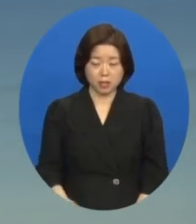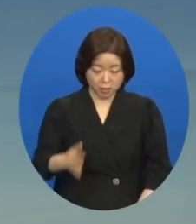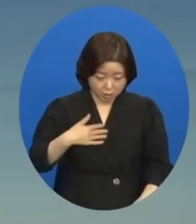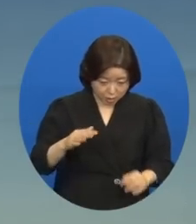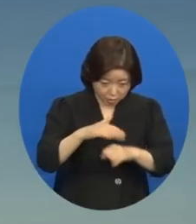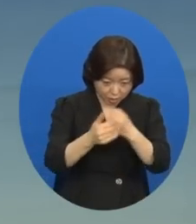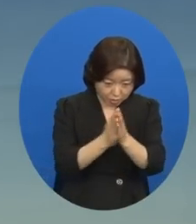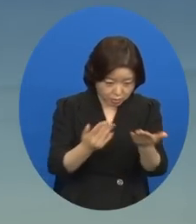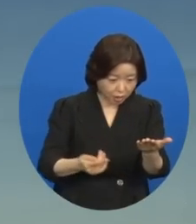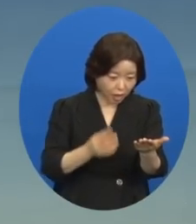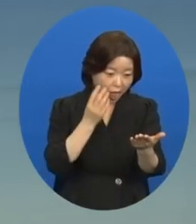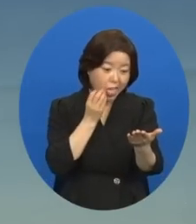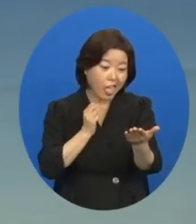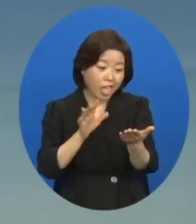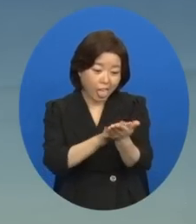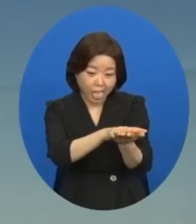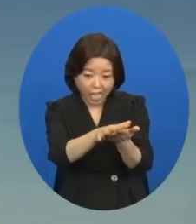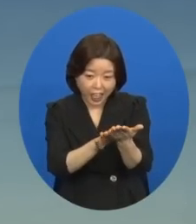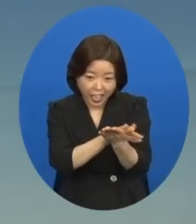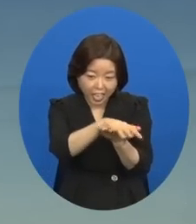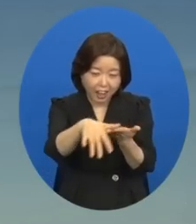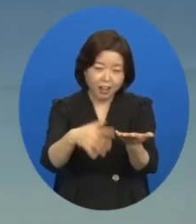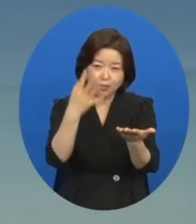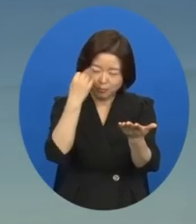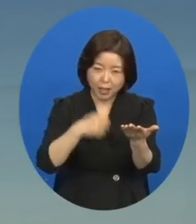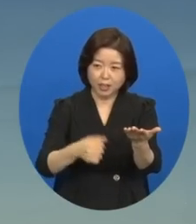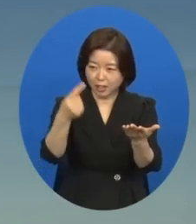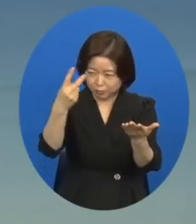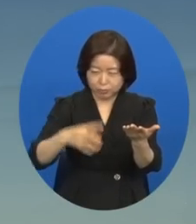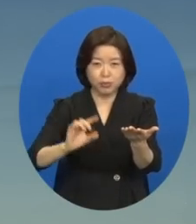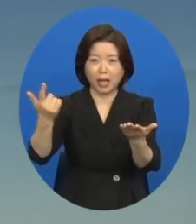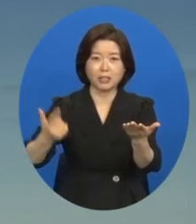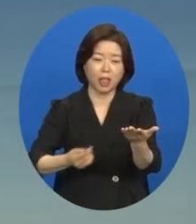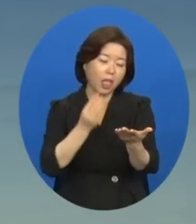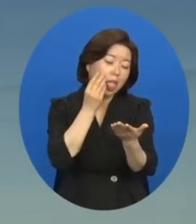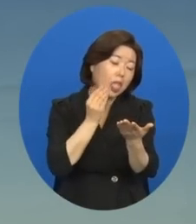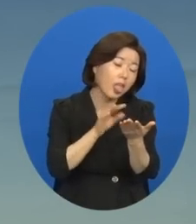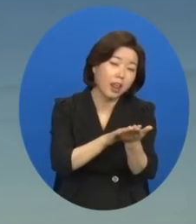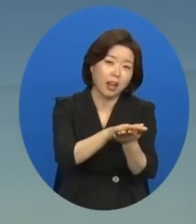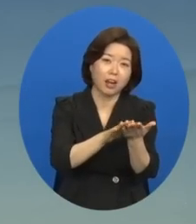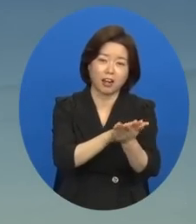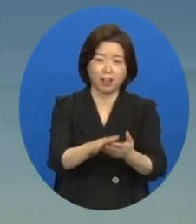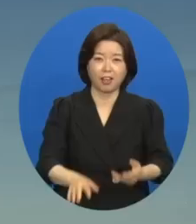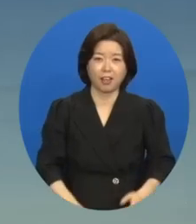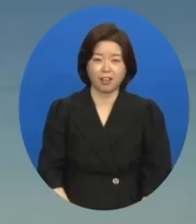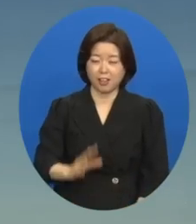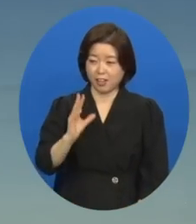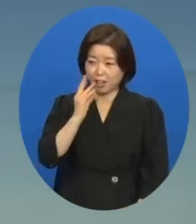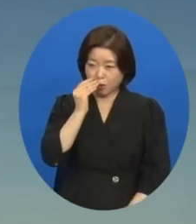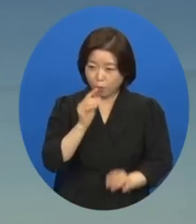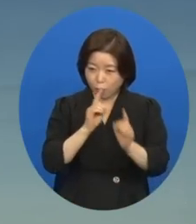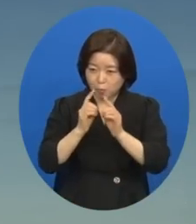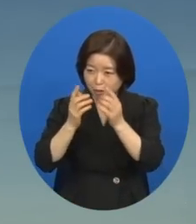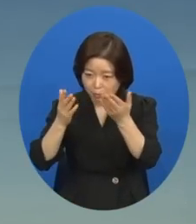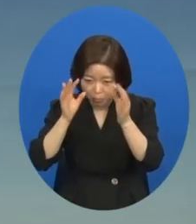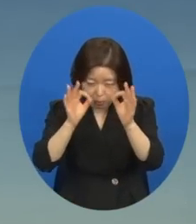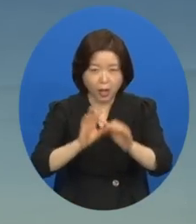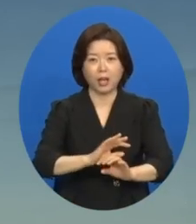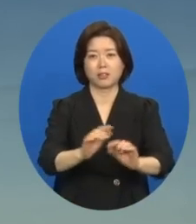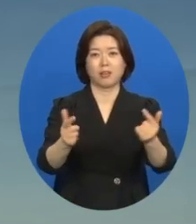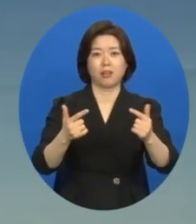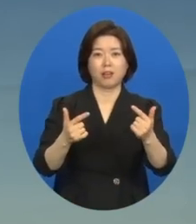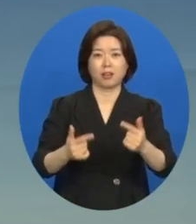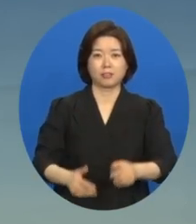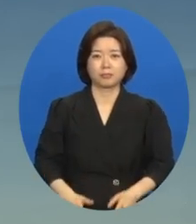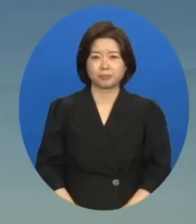그냥 액체로 가득 덮여 있던 적이 한두 번이 아닙니다. 그러니까 제가 이렇게 뭐 이렇게 거룩하게 말씀을 보고 그런 거 아니에요.